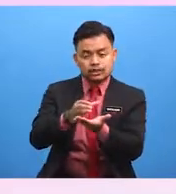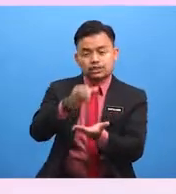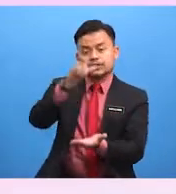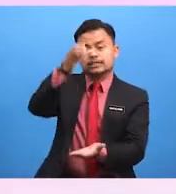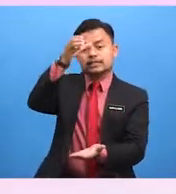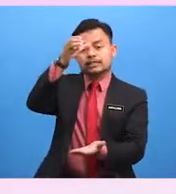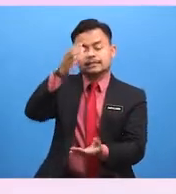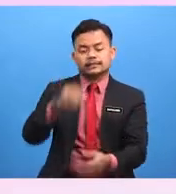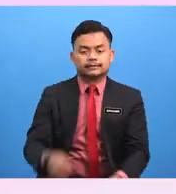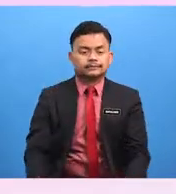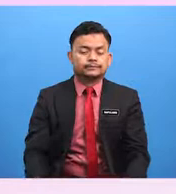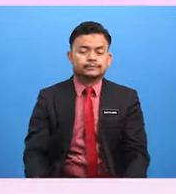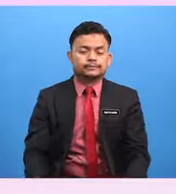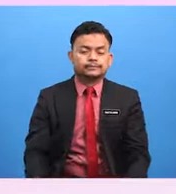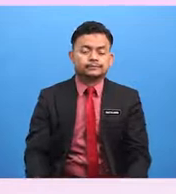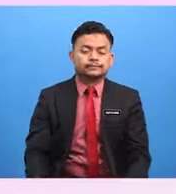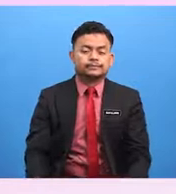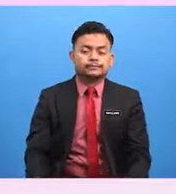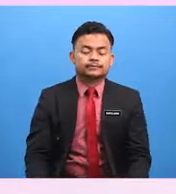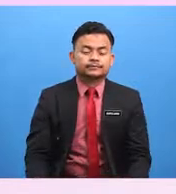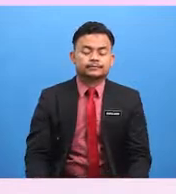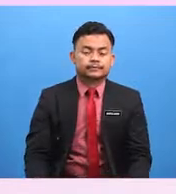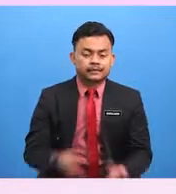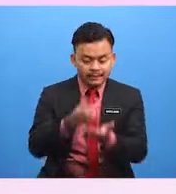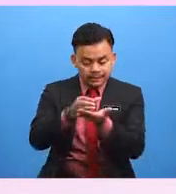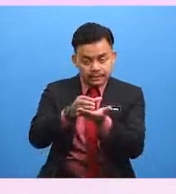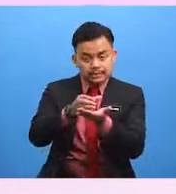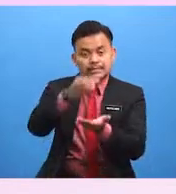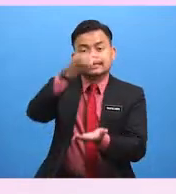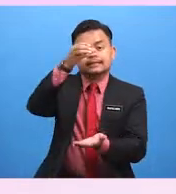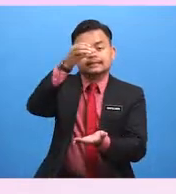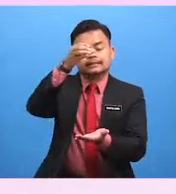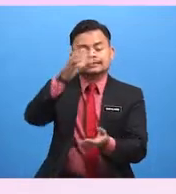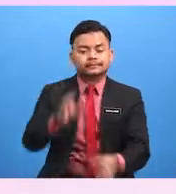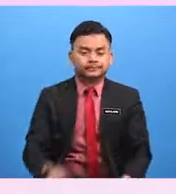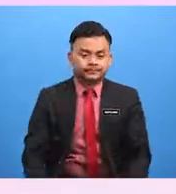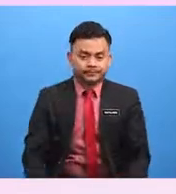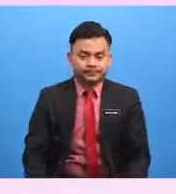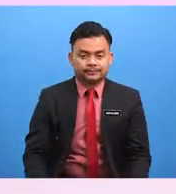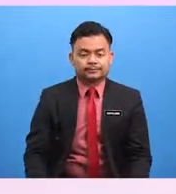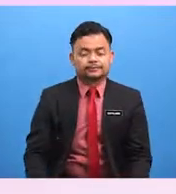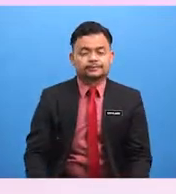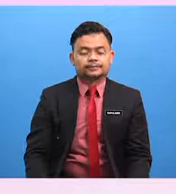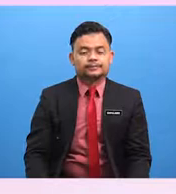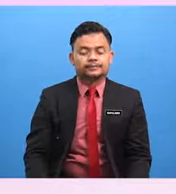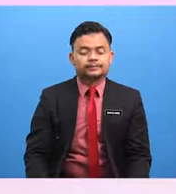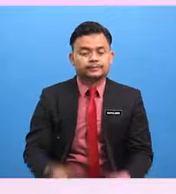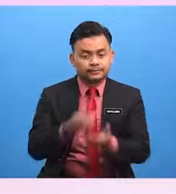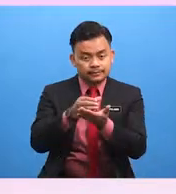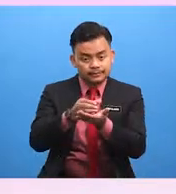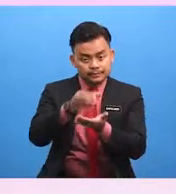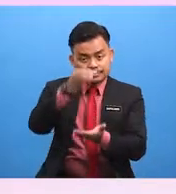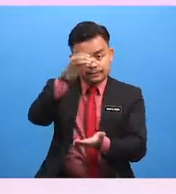saya. Silinder. Sekali lagi. Silinder. Silinder